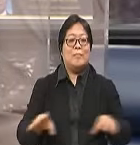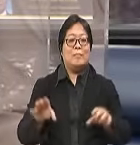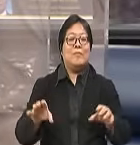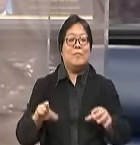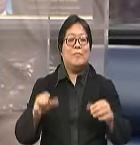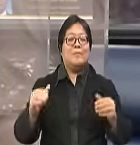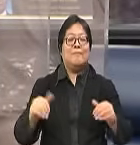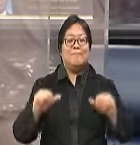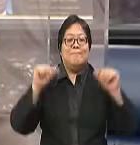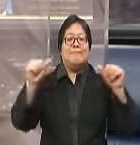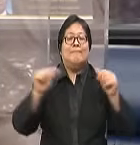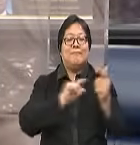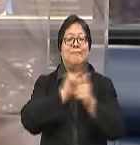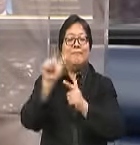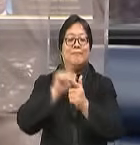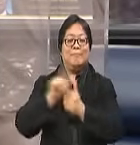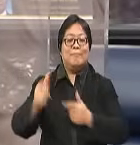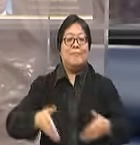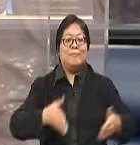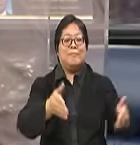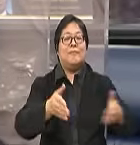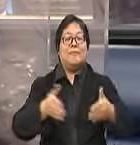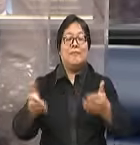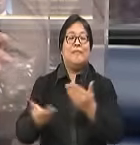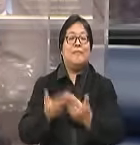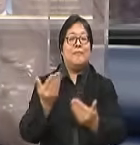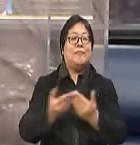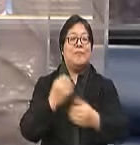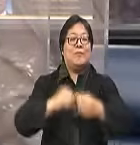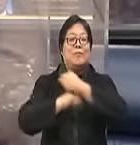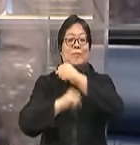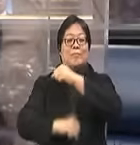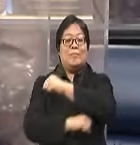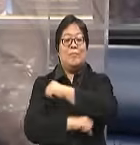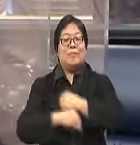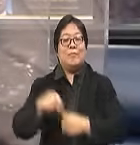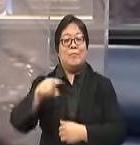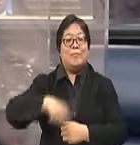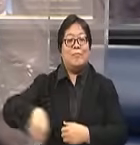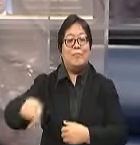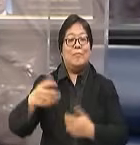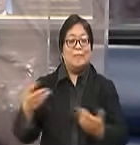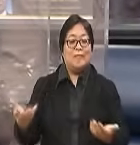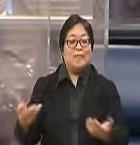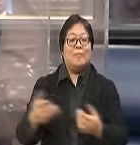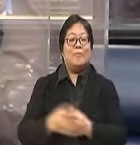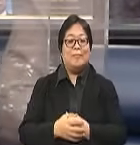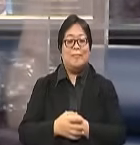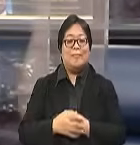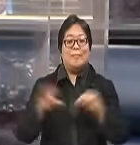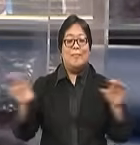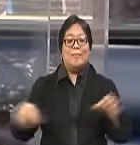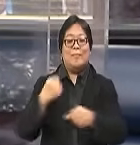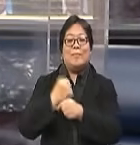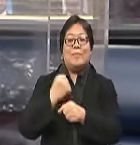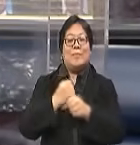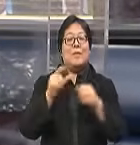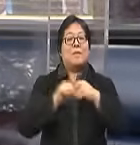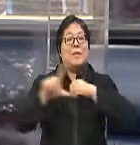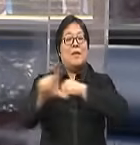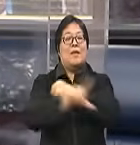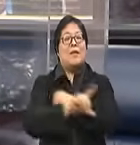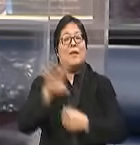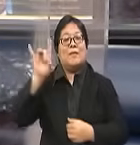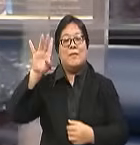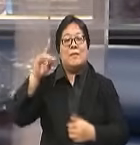sebaik mungkin untuk meloloskan aja lainnya agar memudahkan infrastruktur mereka untuk memapah menjalankan kerja-kerja pula dengan